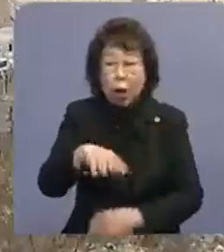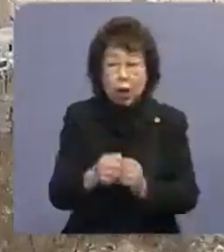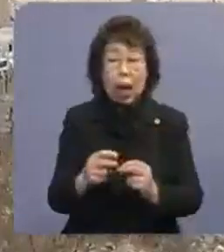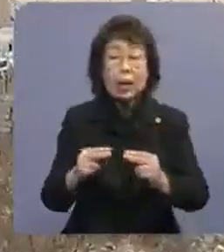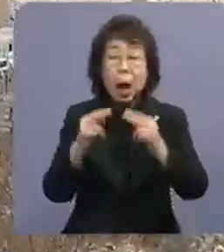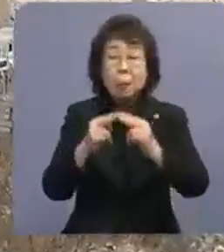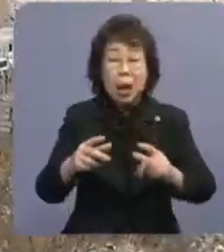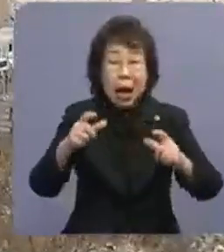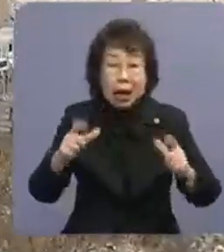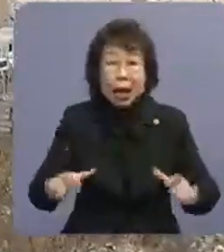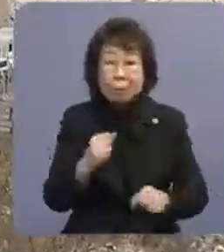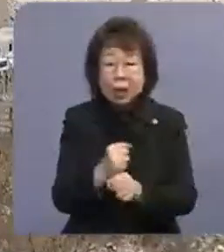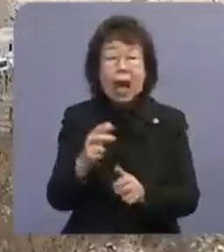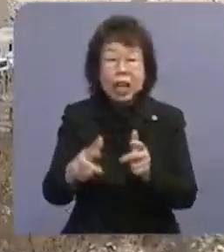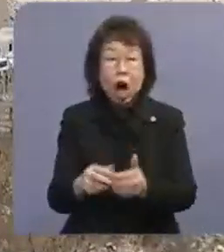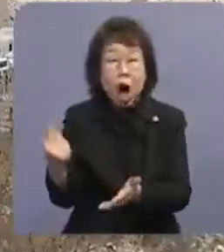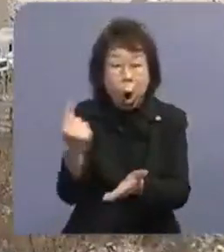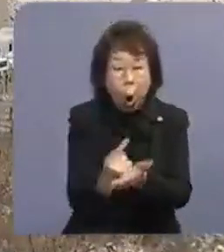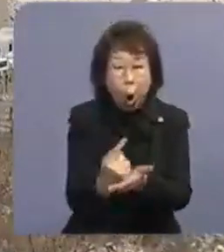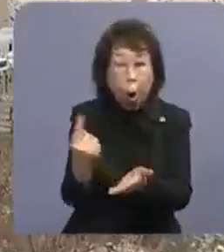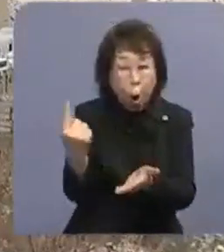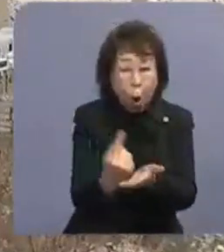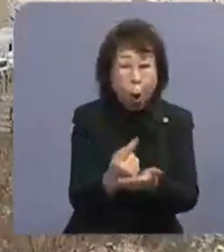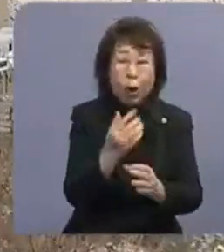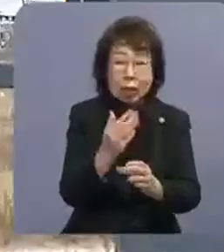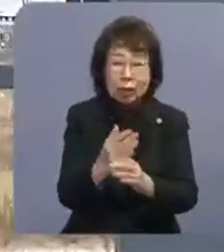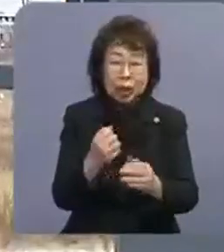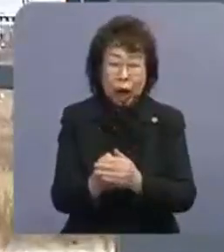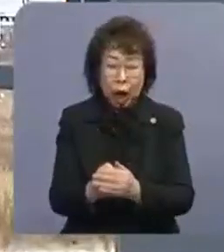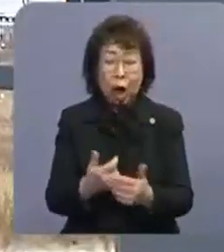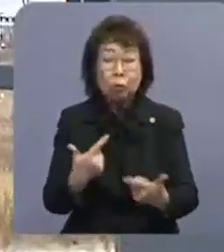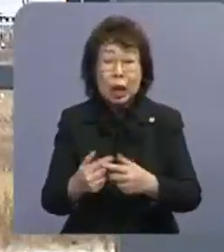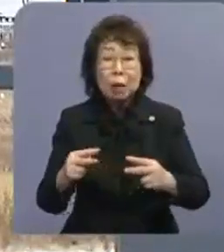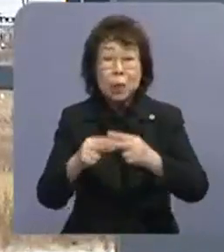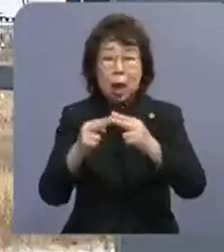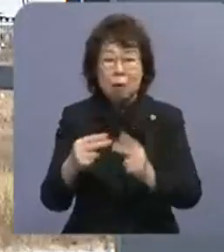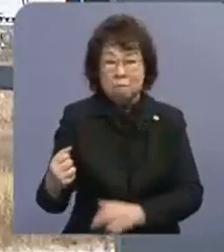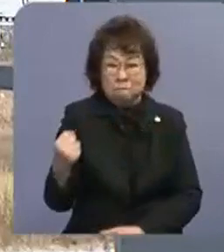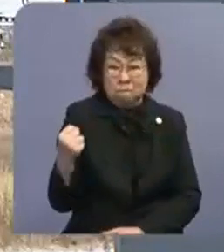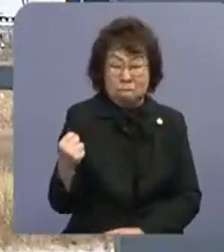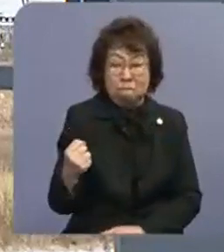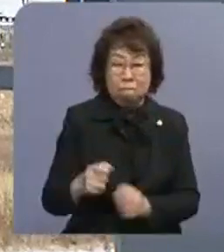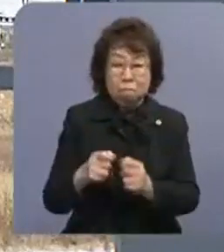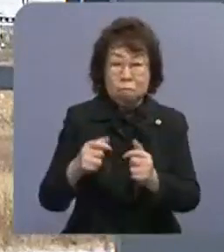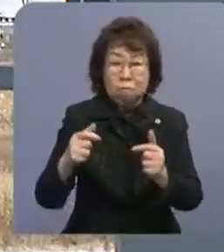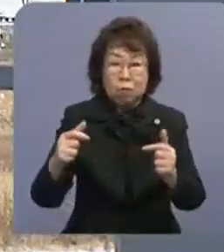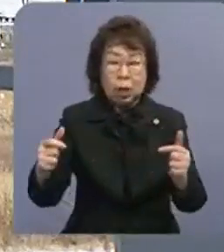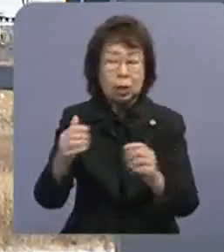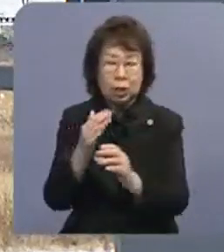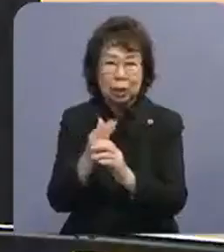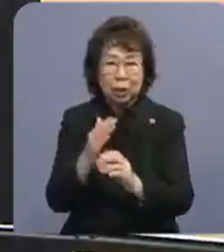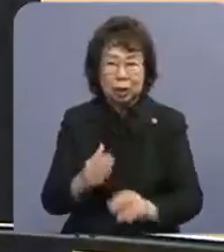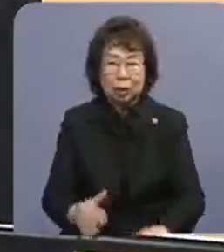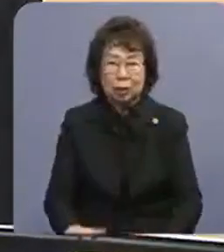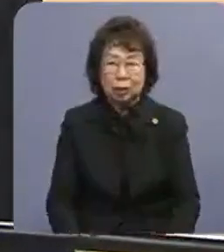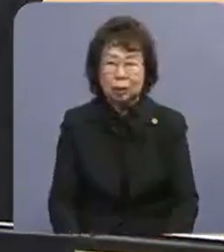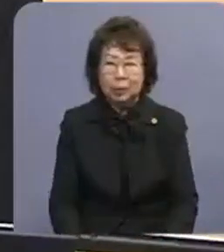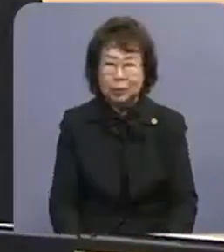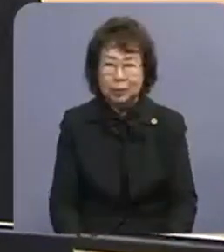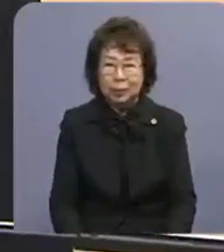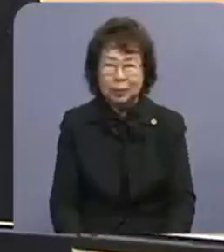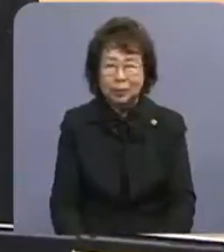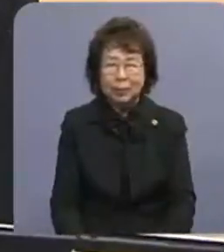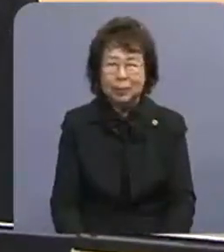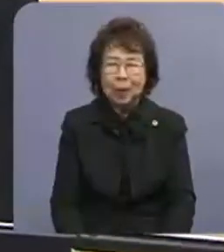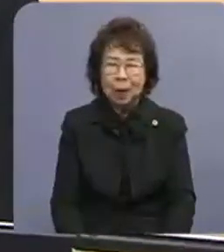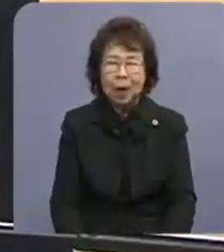파워반도체 클러스터에 기업들이 하나둘 입주해 부산의 파워반도체 산업 경쟁력이 점차 커가고 있습니다. 이